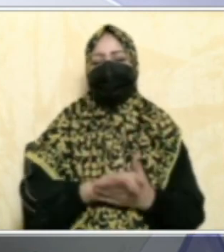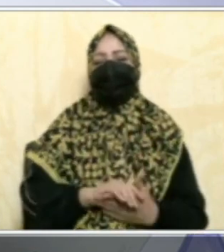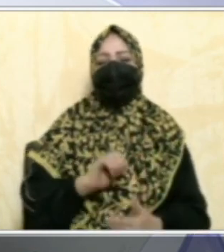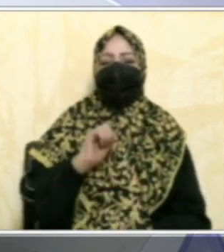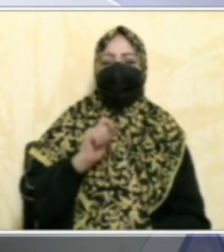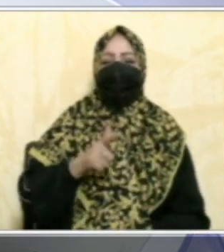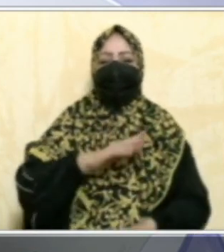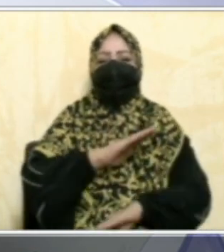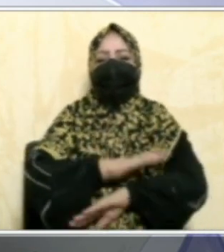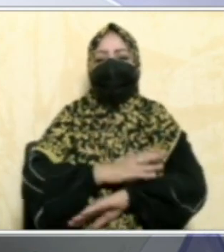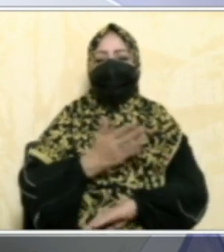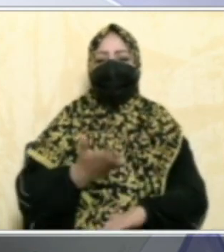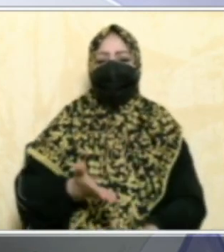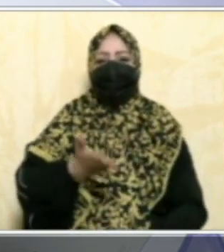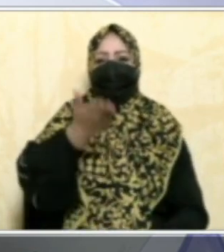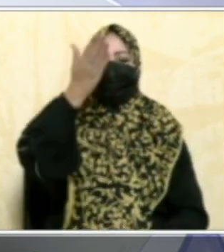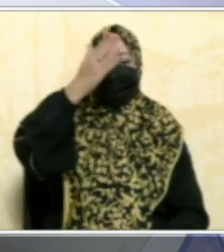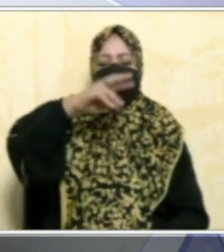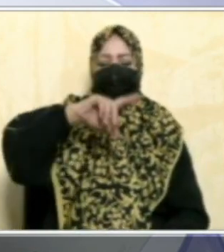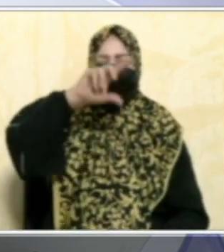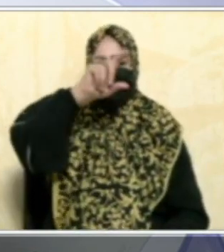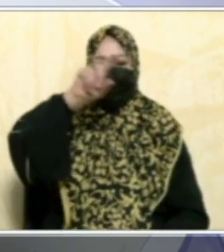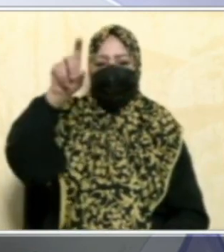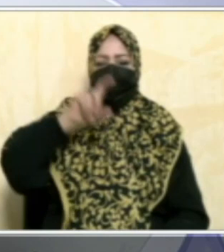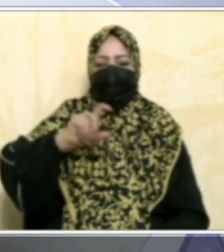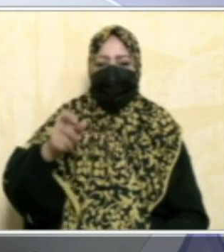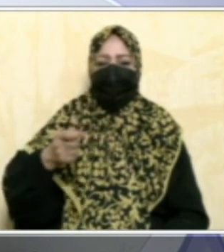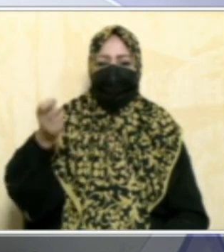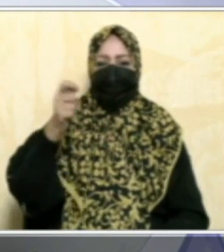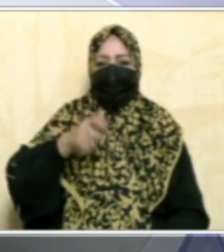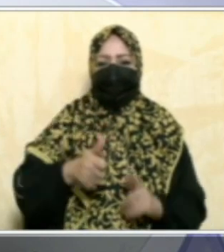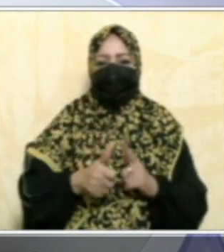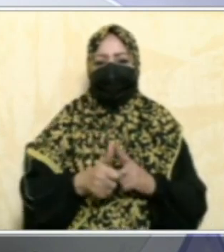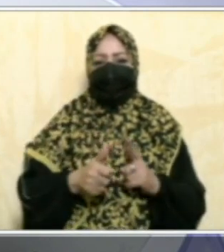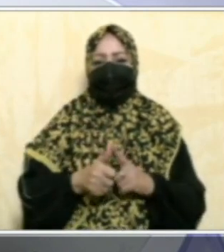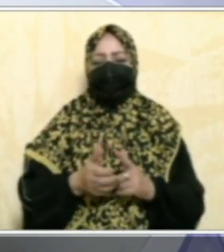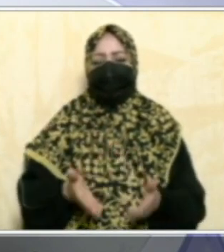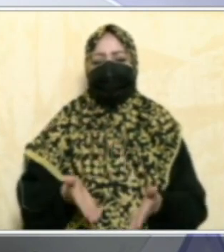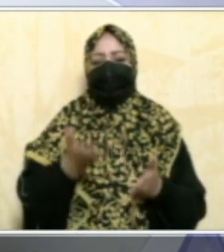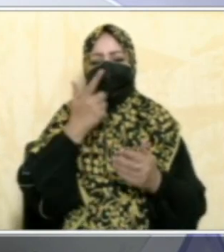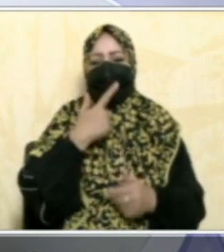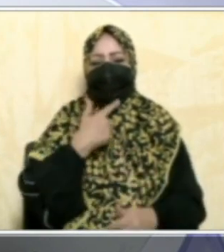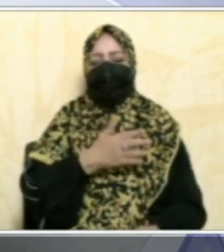هو بيقضي الركعة الأولى، يستحب له أن يقرأ سورة أعلى منها.